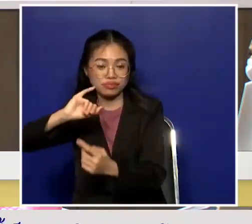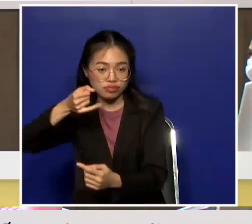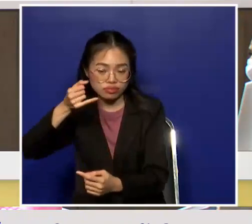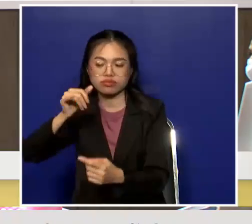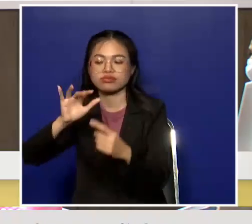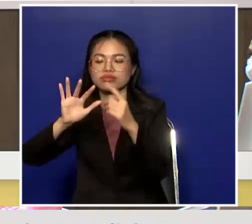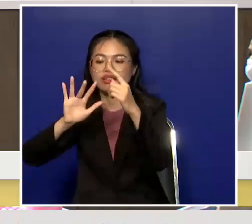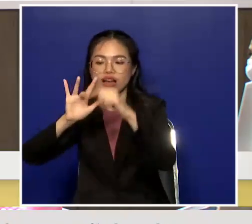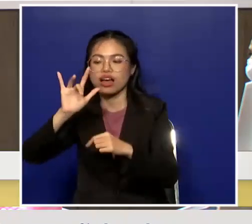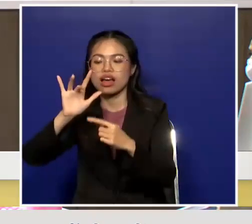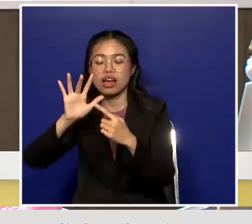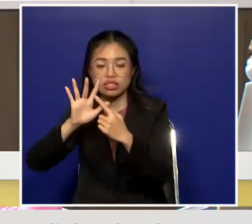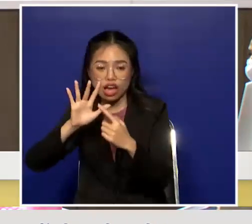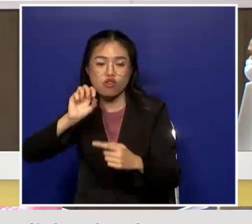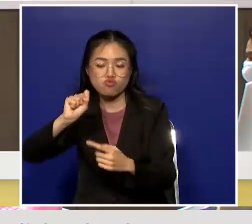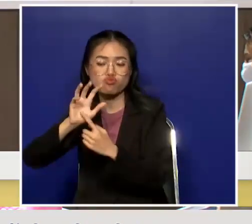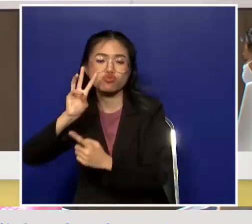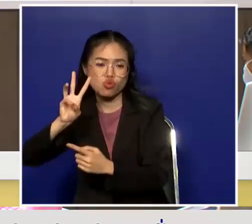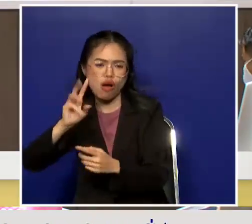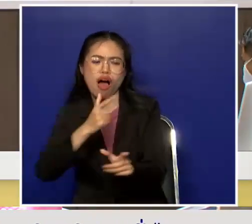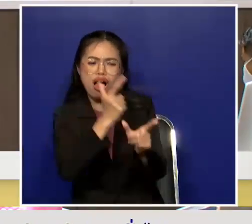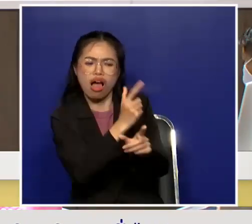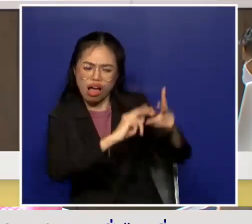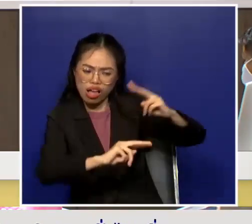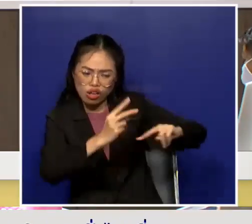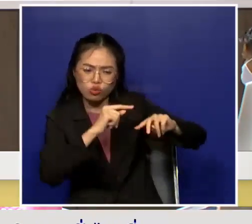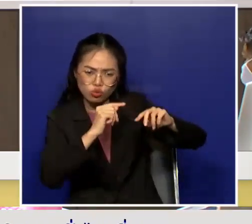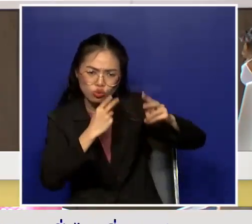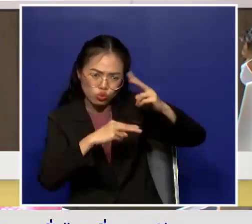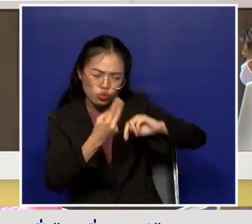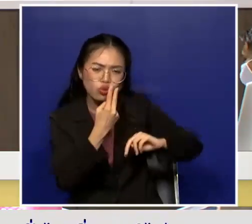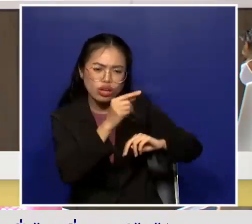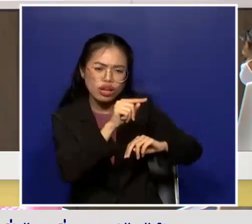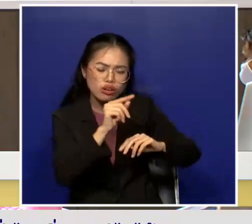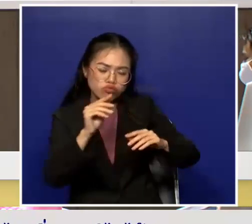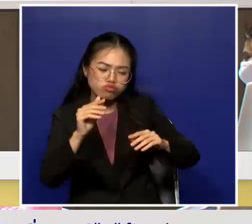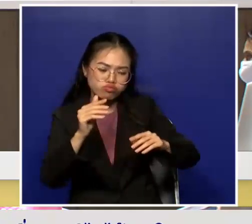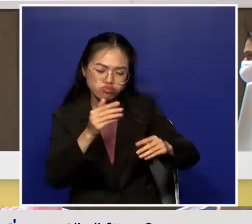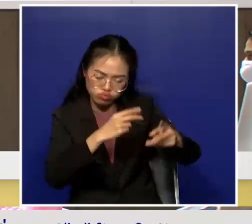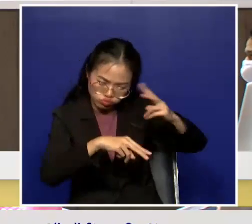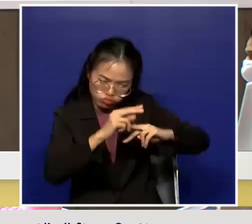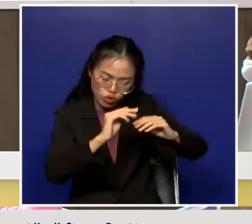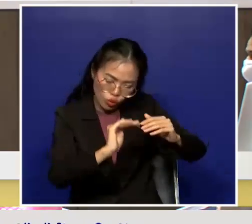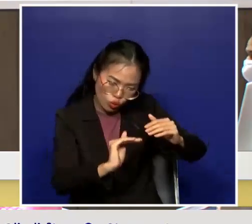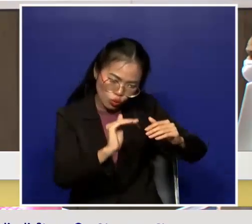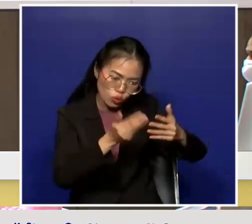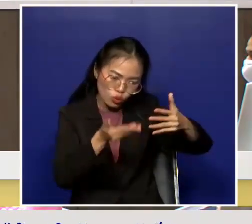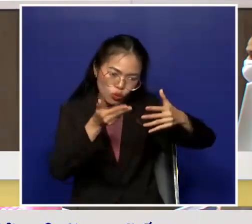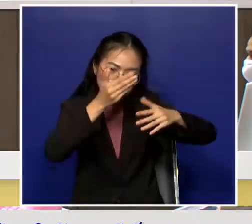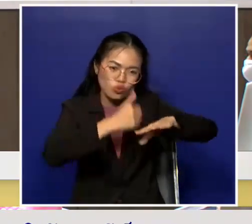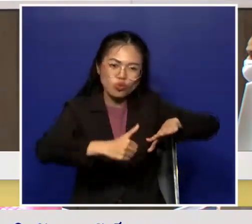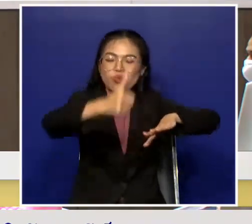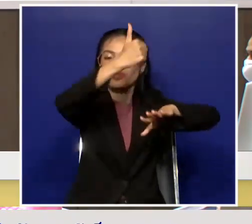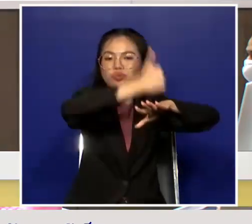ใครแล้วก็เลี้ยงมาจนถึงผู้มีอำนาจจนเติบใหญ่มีอำนาจสูงสุดแล้วเขา